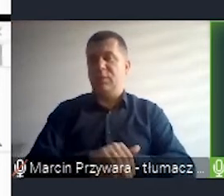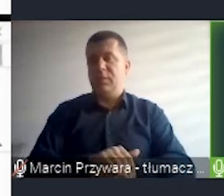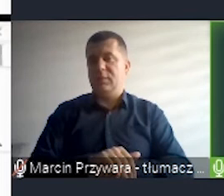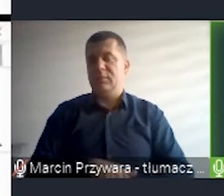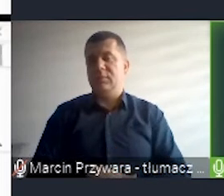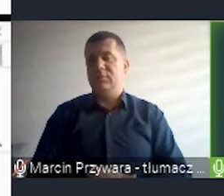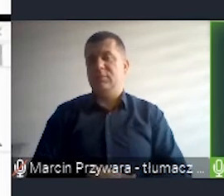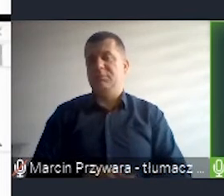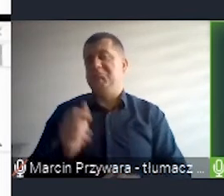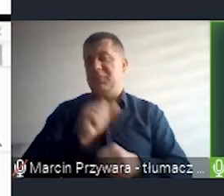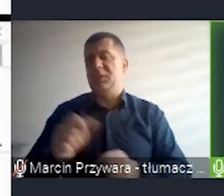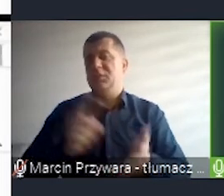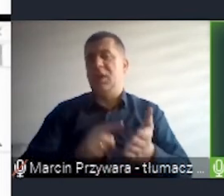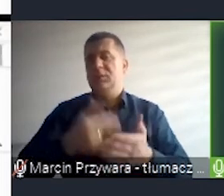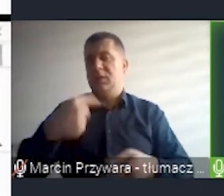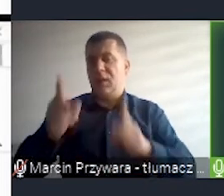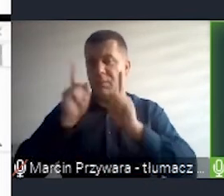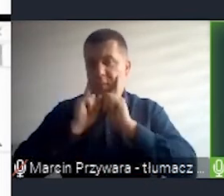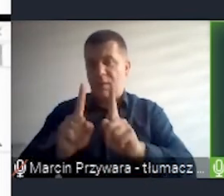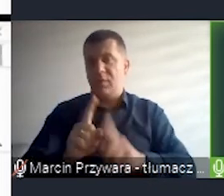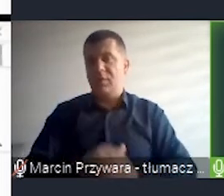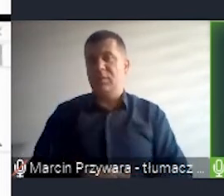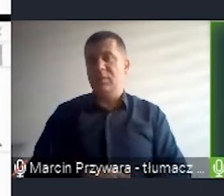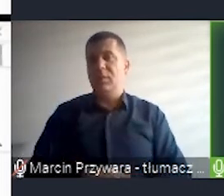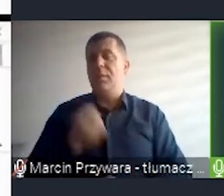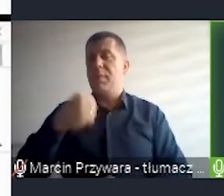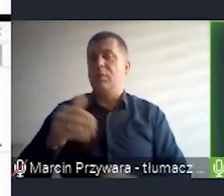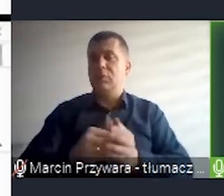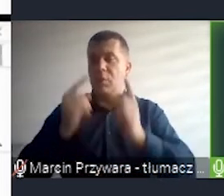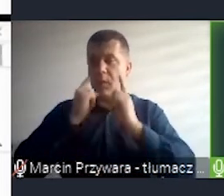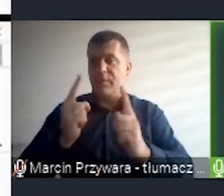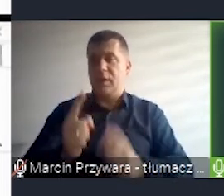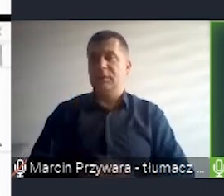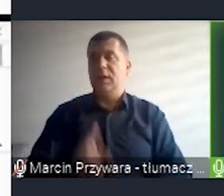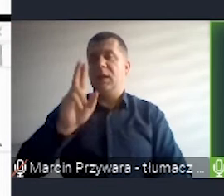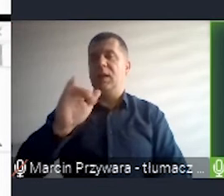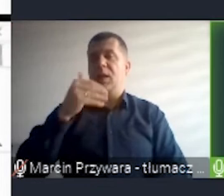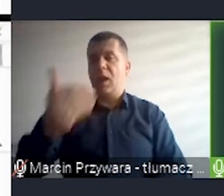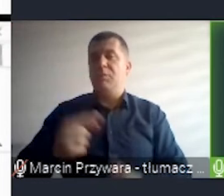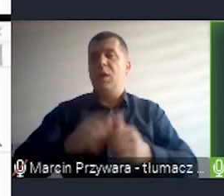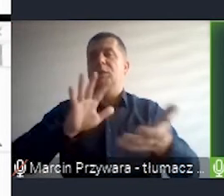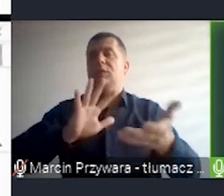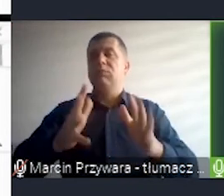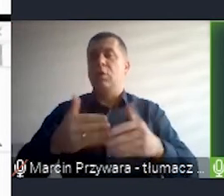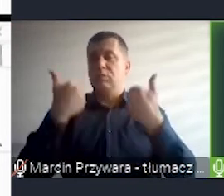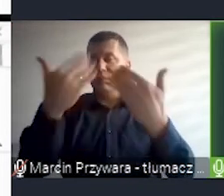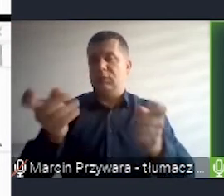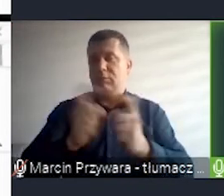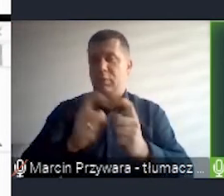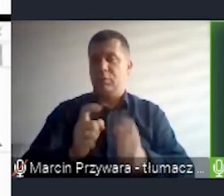jest często nieprawidłowością i na to trzeba bardzo uważać? Kryteria i sposób przyznawania